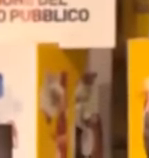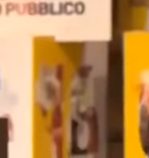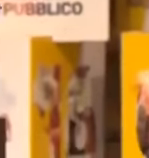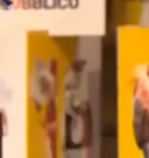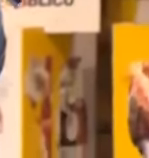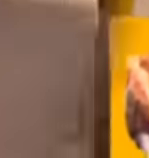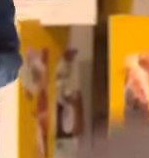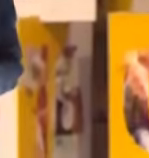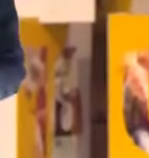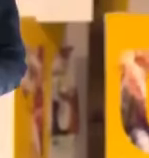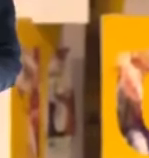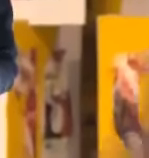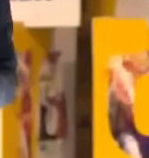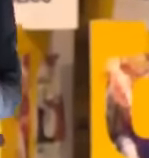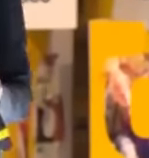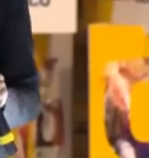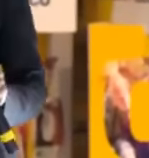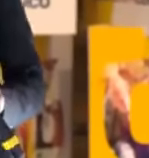Ciao.